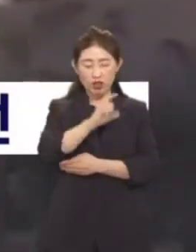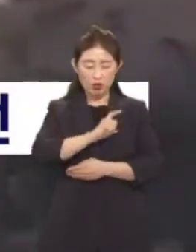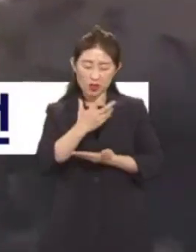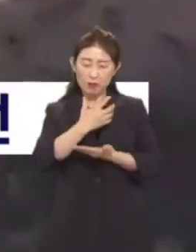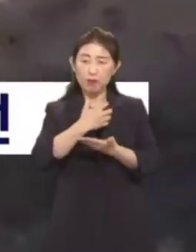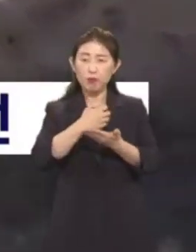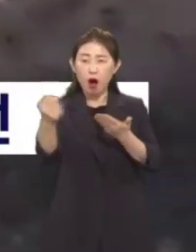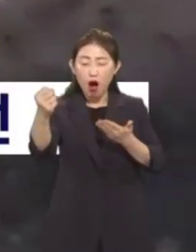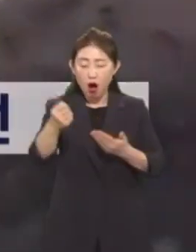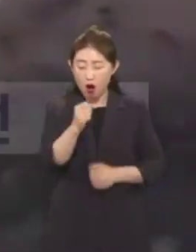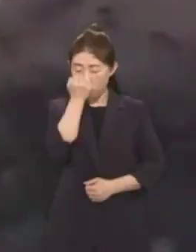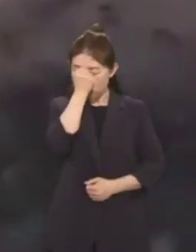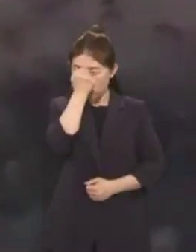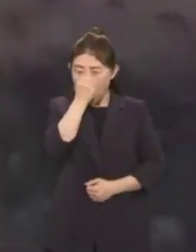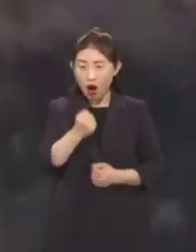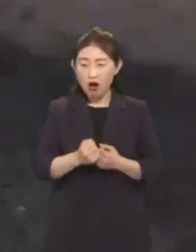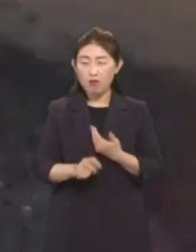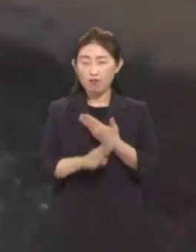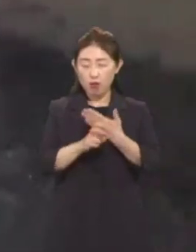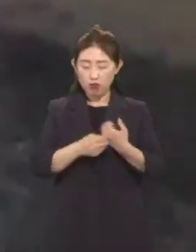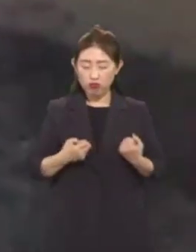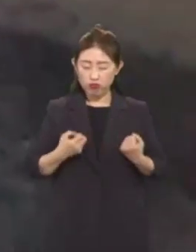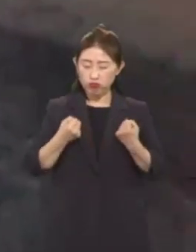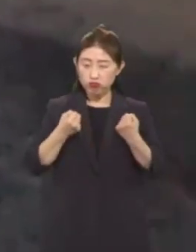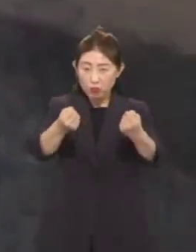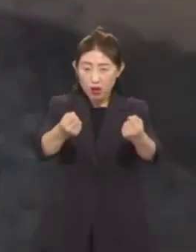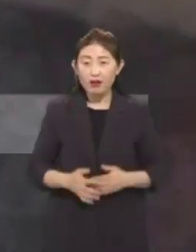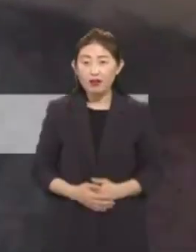취소됐고 또다시 무면허 운전을 한 겁니다.